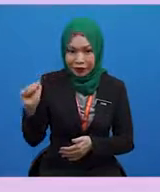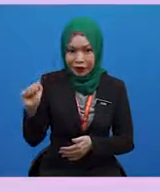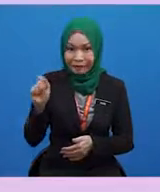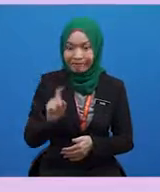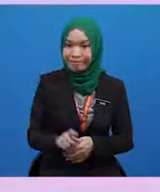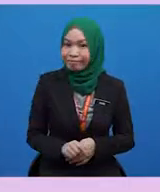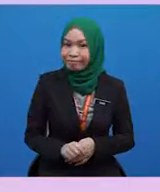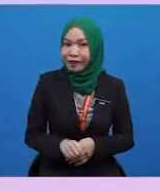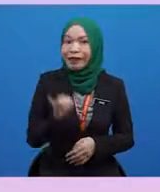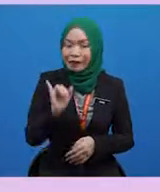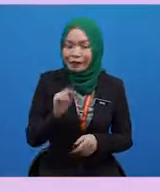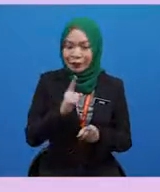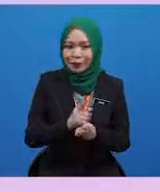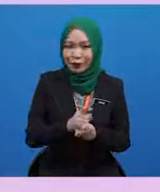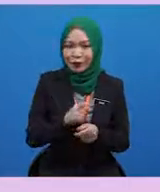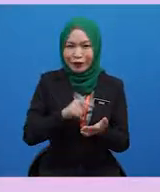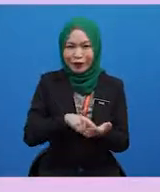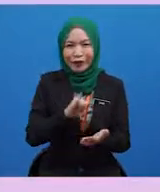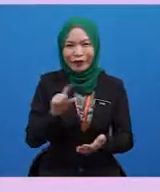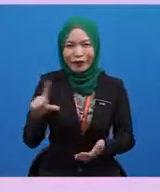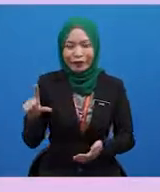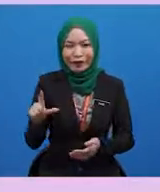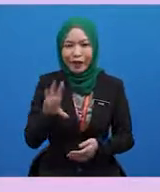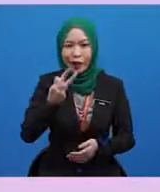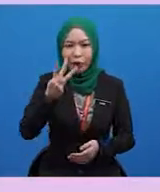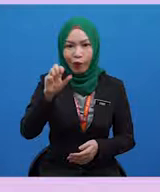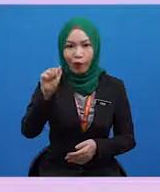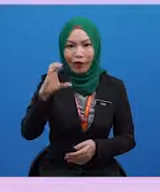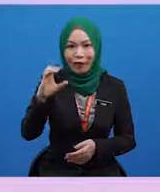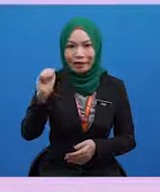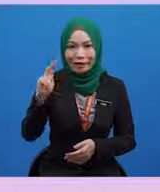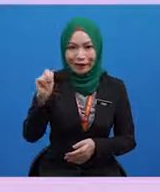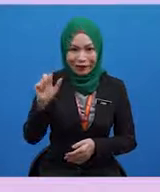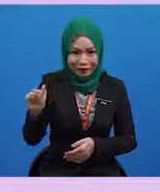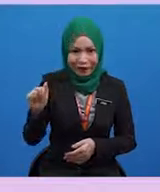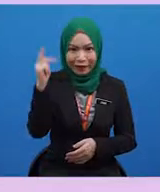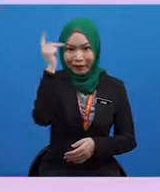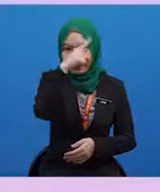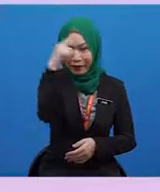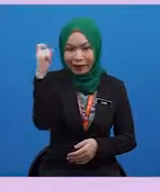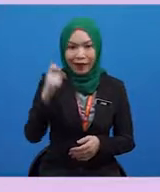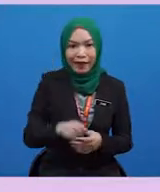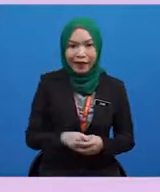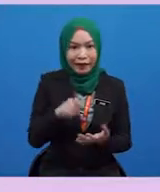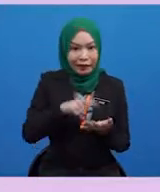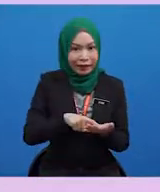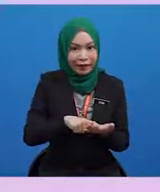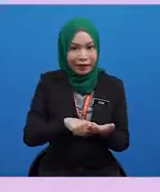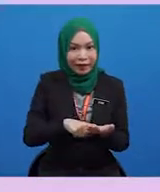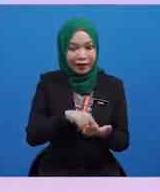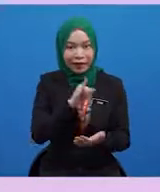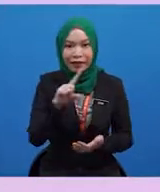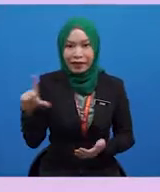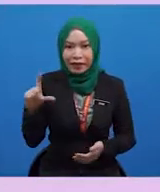Petikan ini merupakan satu wacana yang utuh kerana petikan ini merupakan suatu